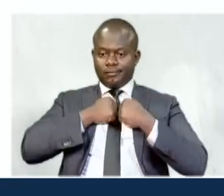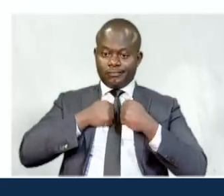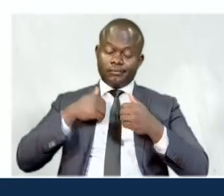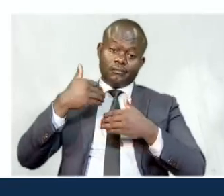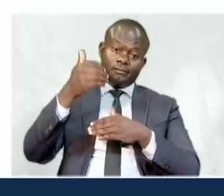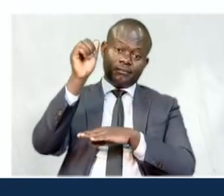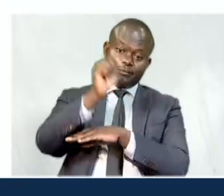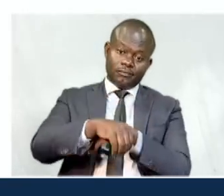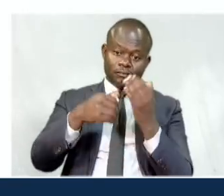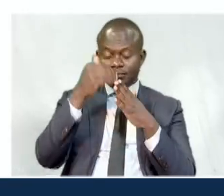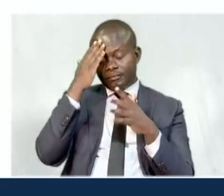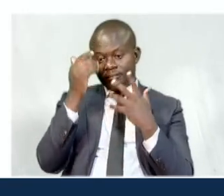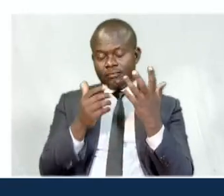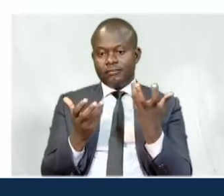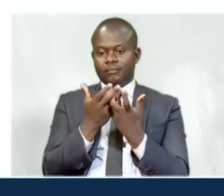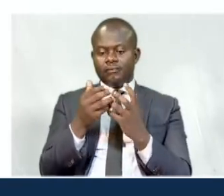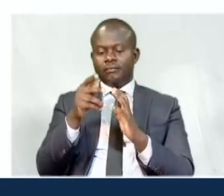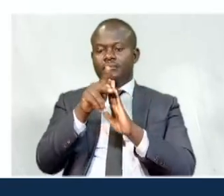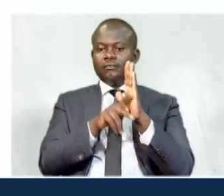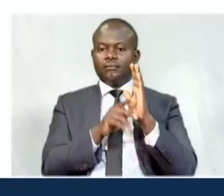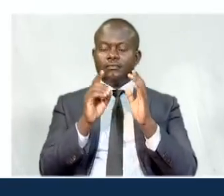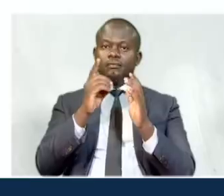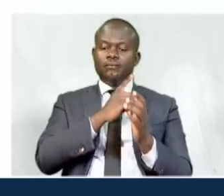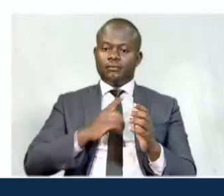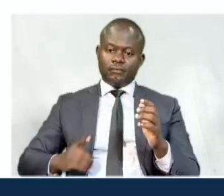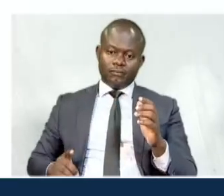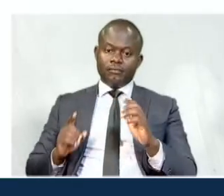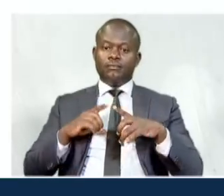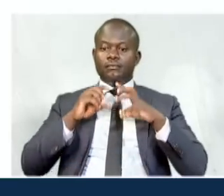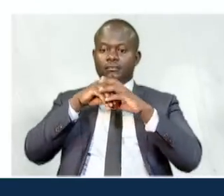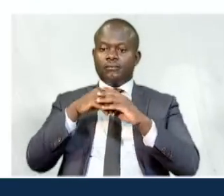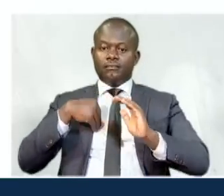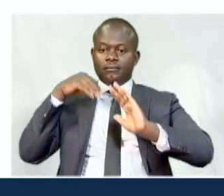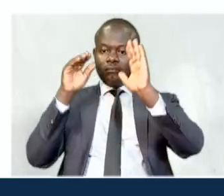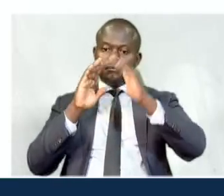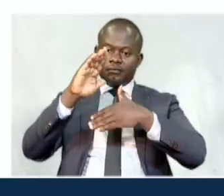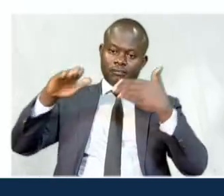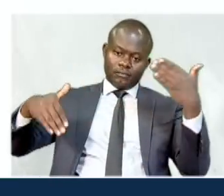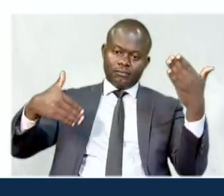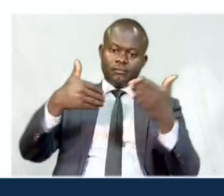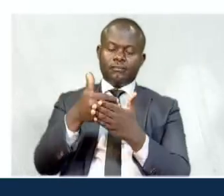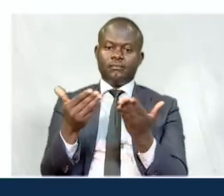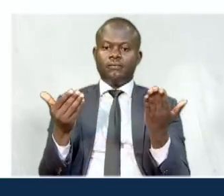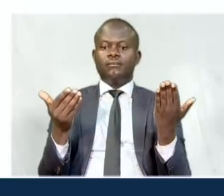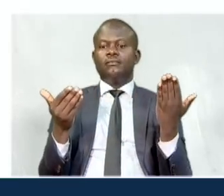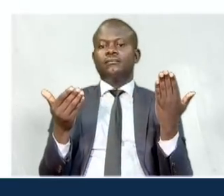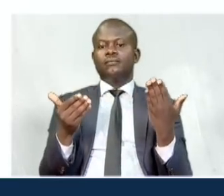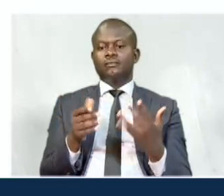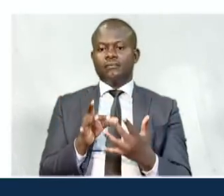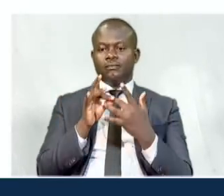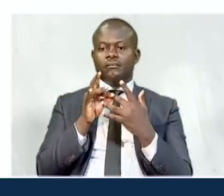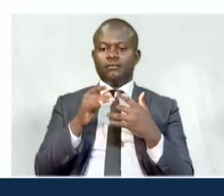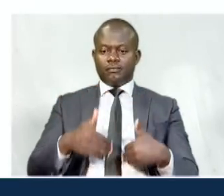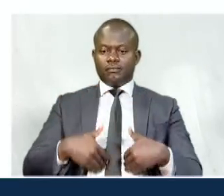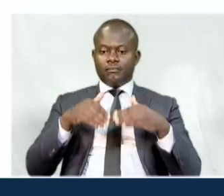turushaho kumenya ibijyanye n'amahame ya demokarasi no kubibamo no kubigiramo uruhare by'umwihariko ibyiciro byihariye, urubyiruko